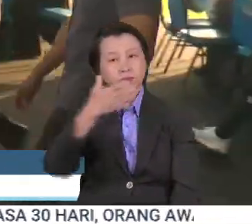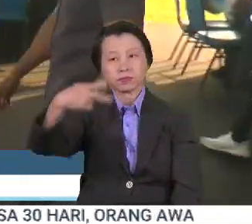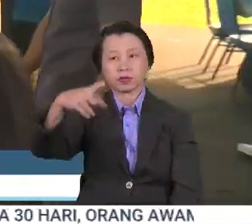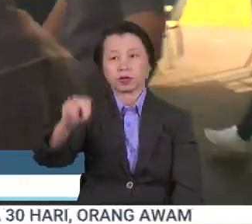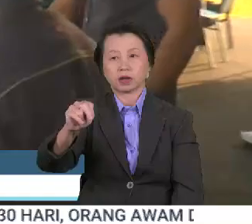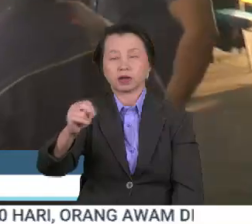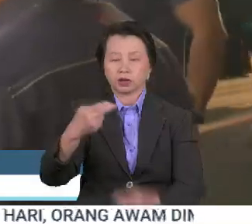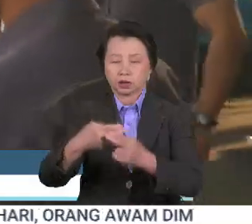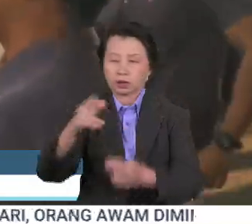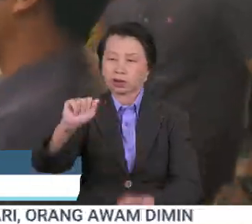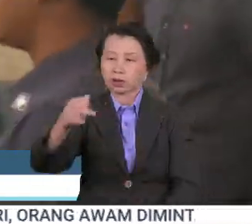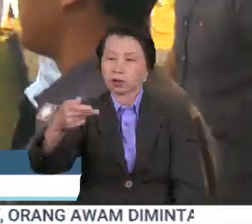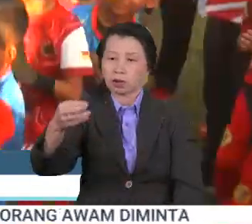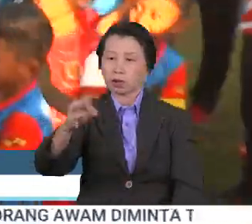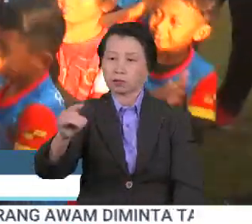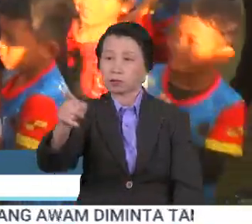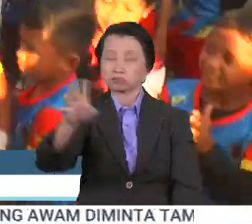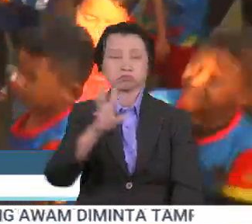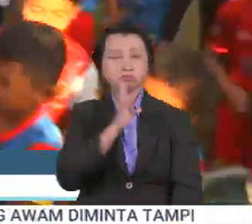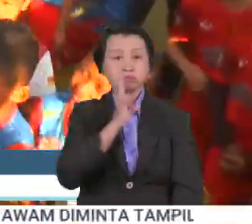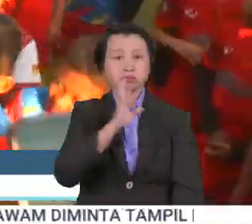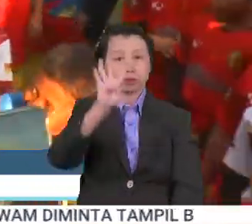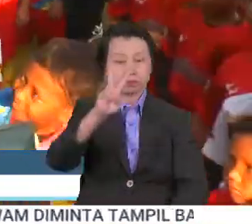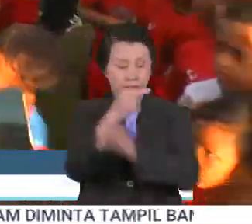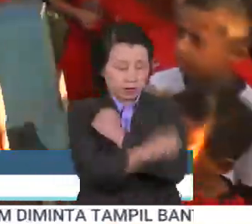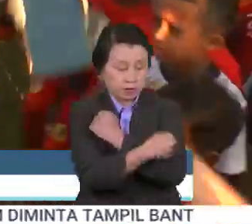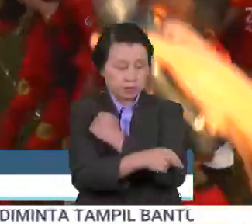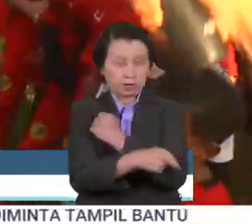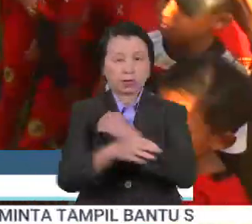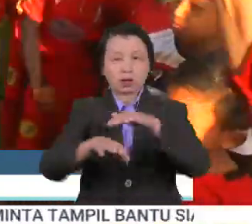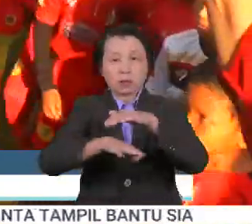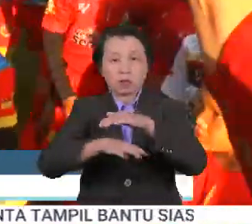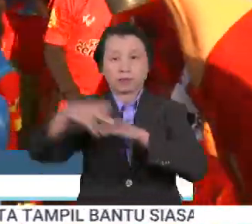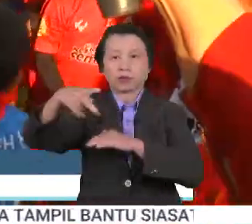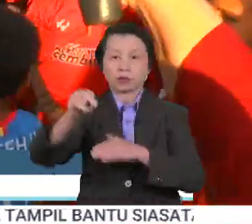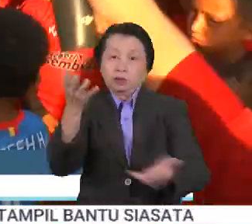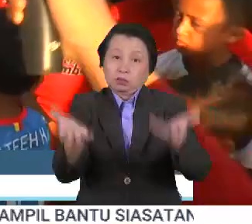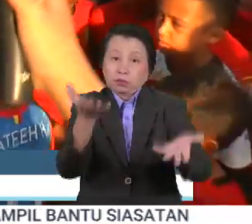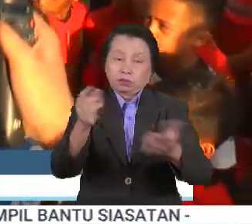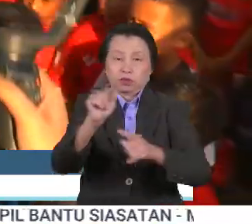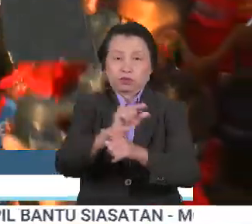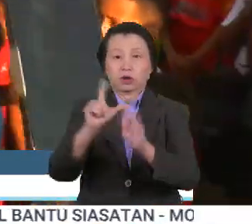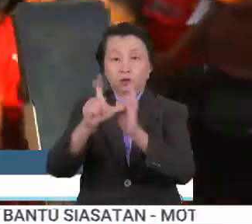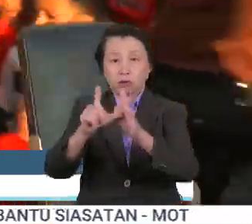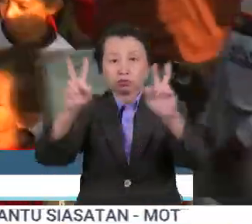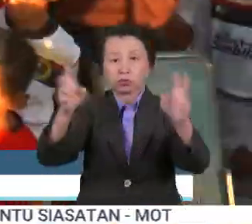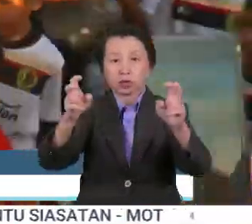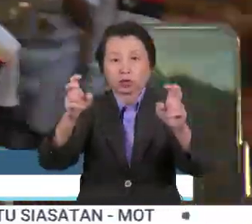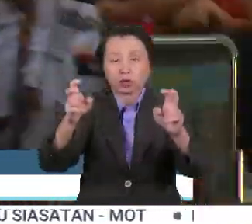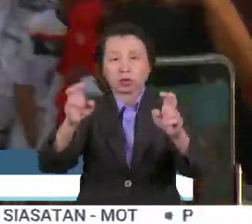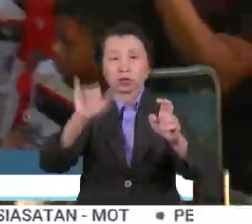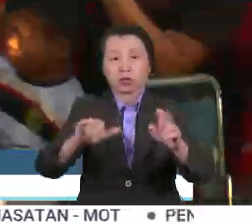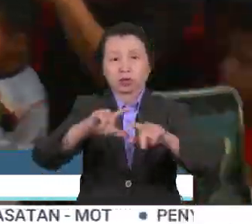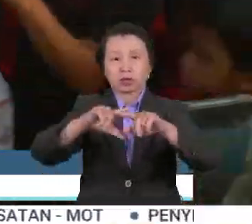Ahmad Fadli Syari Yang dilaporkan berkata empat negeri di bawah pun takbiran PN mungkin menggunakan logo dan tema hari